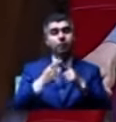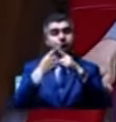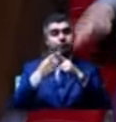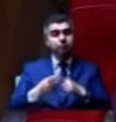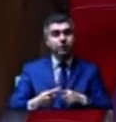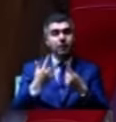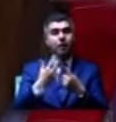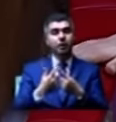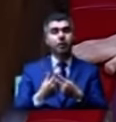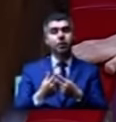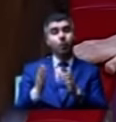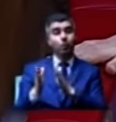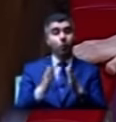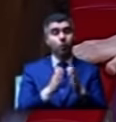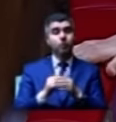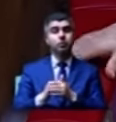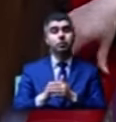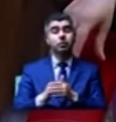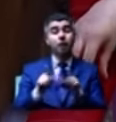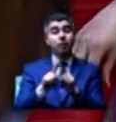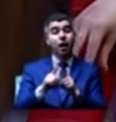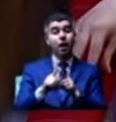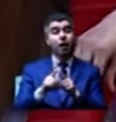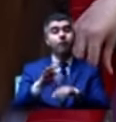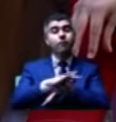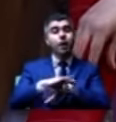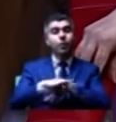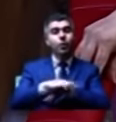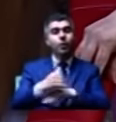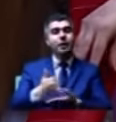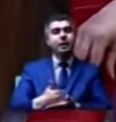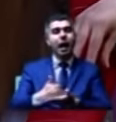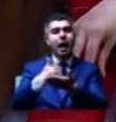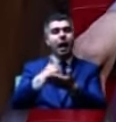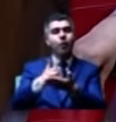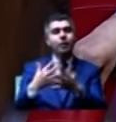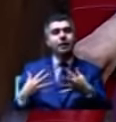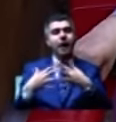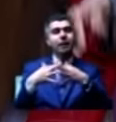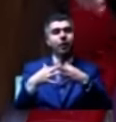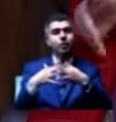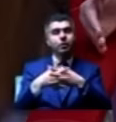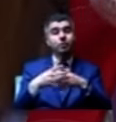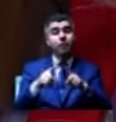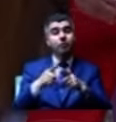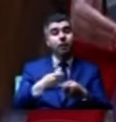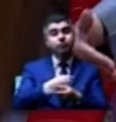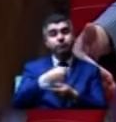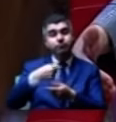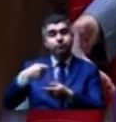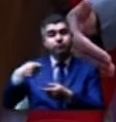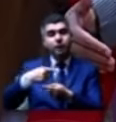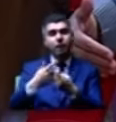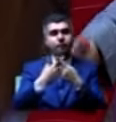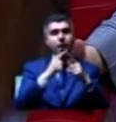والتعاون الوطني، كلفنا التعاون الوطني لكي ينزل صندوق التماسك الاجتماعي. إذا هناك نشاط